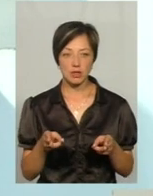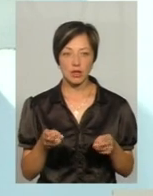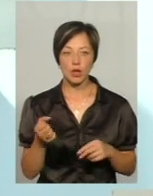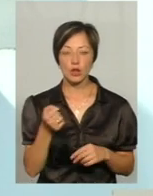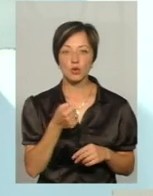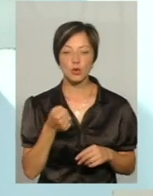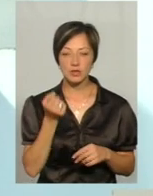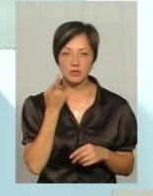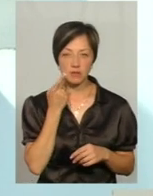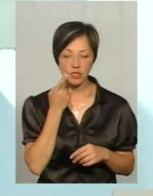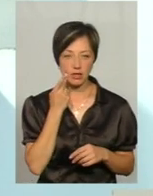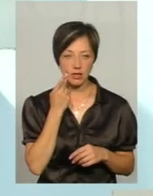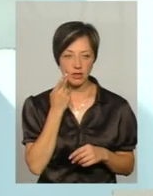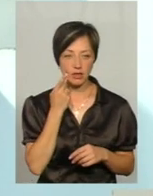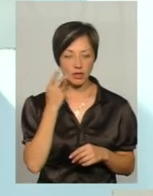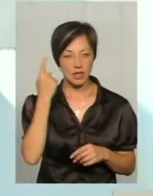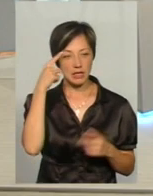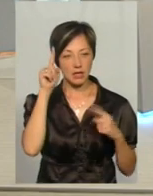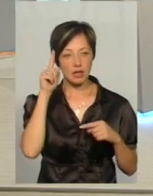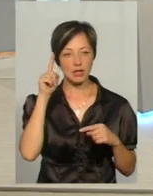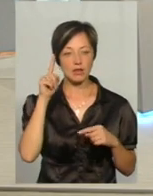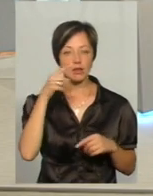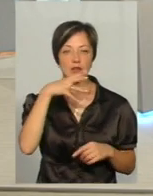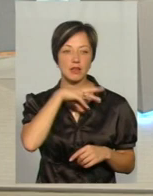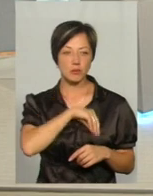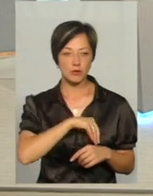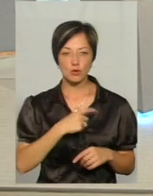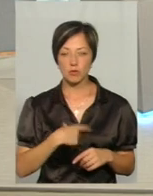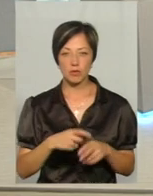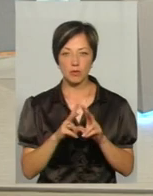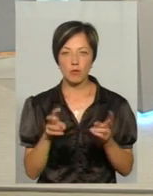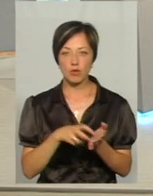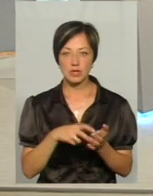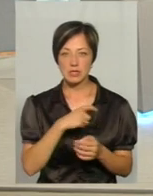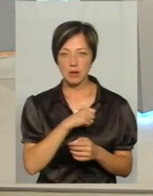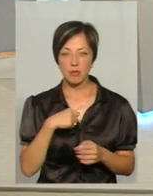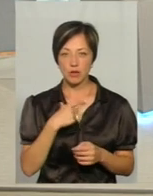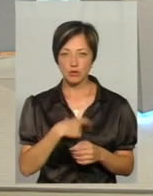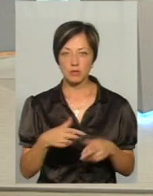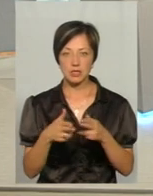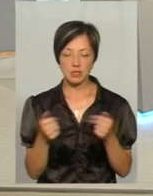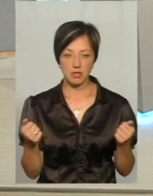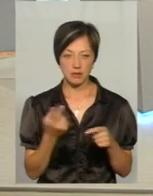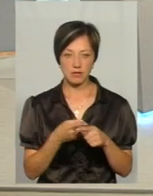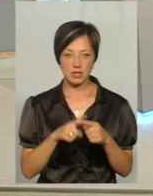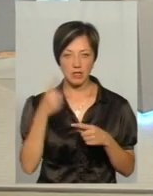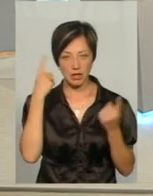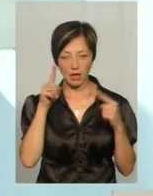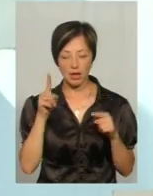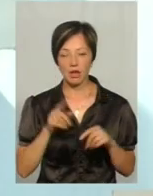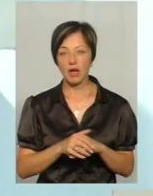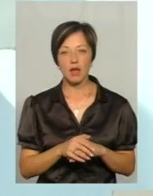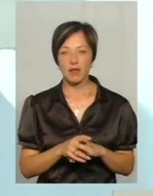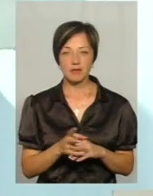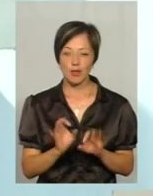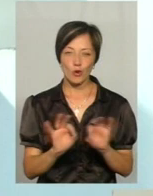носить зазвичай цю ідею глибоко у собі. Вона навіть інколи боїться сама собі зізнатися у цій ідеї. Тому навряд